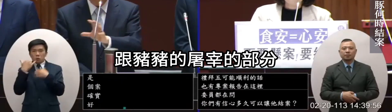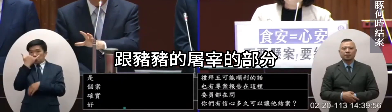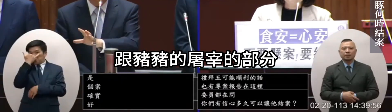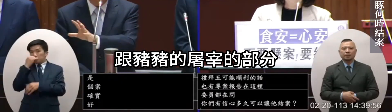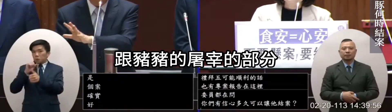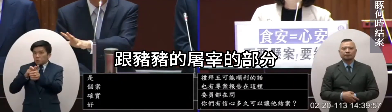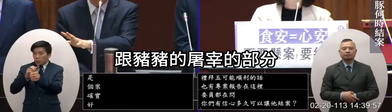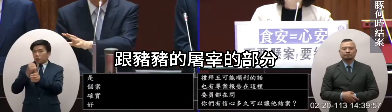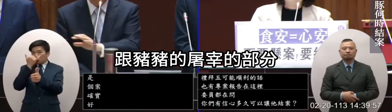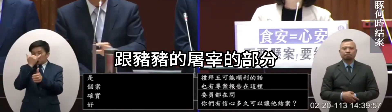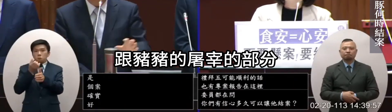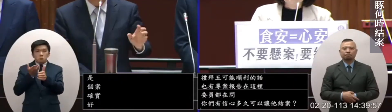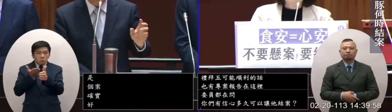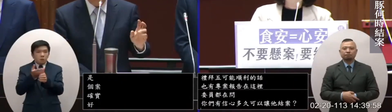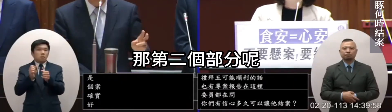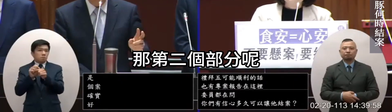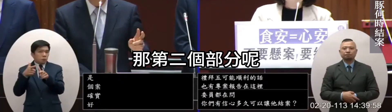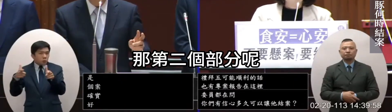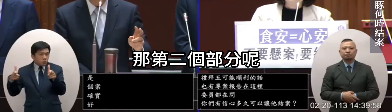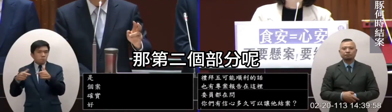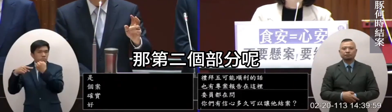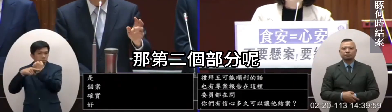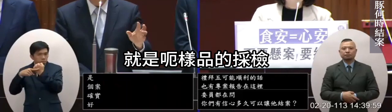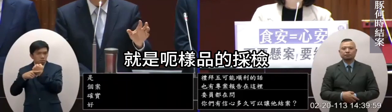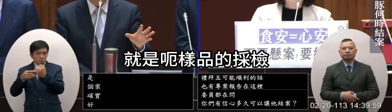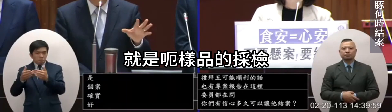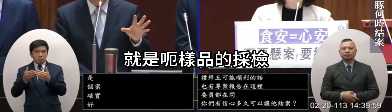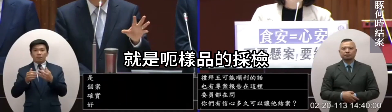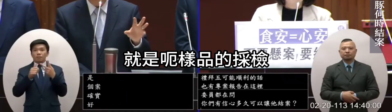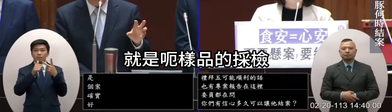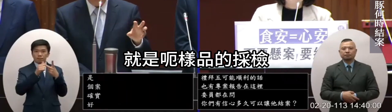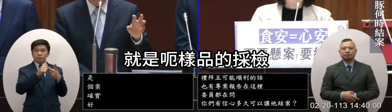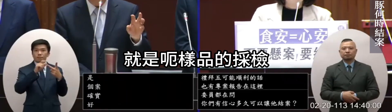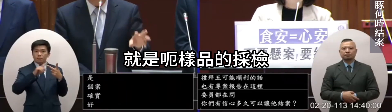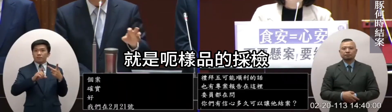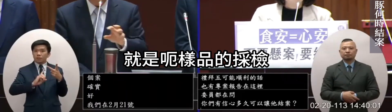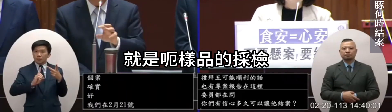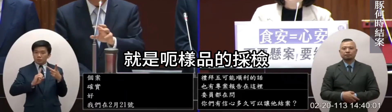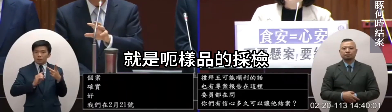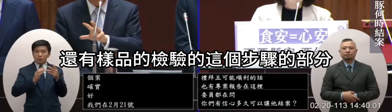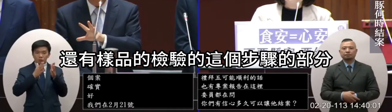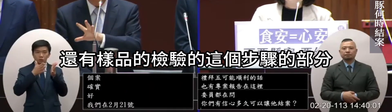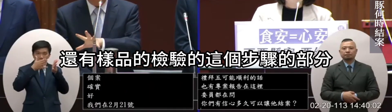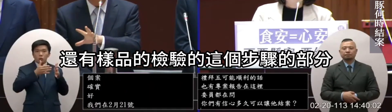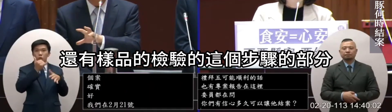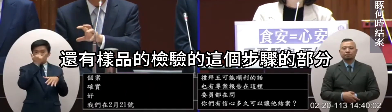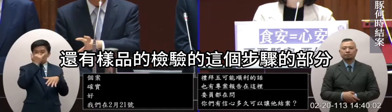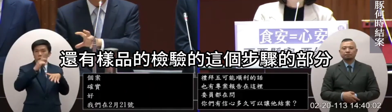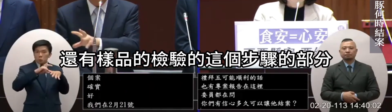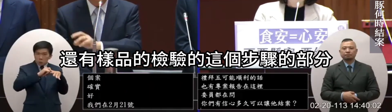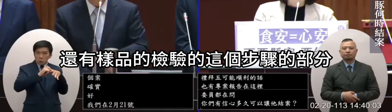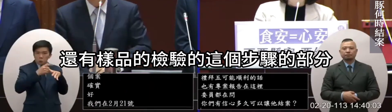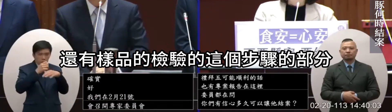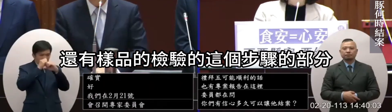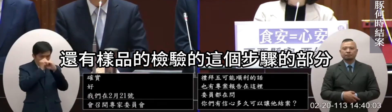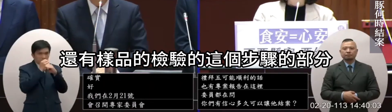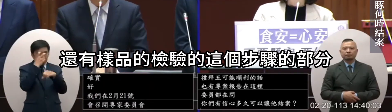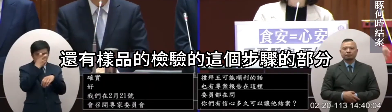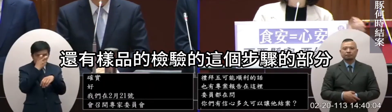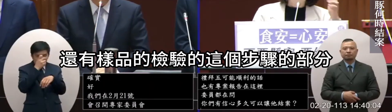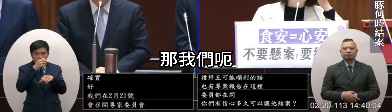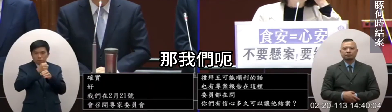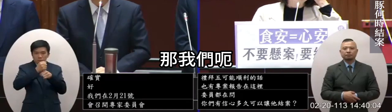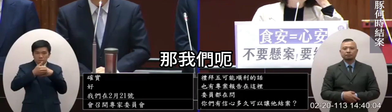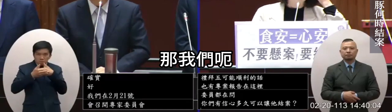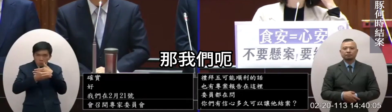跟猪只的屠宰的部分，好，那第二个部分呢就是样品的裁剪还有样品的检验的这个步骤的部